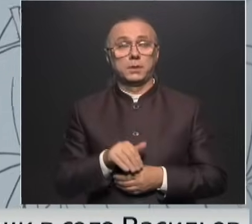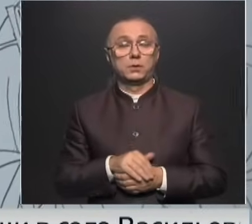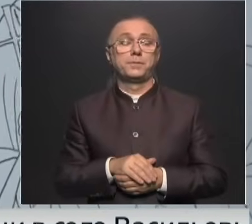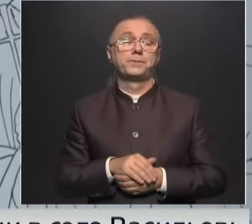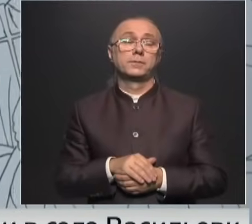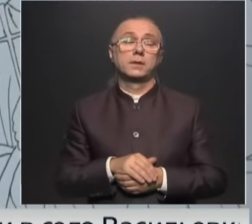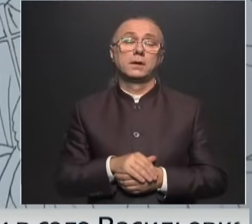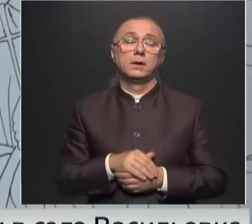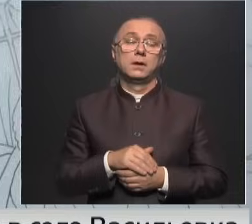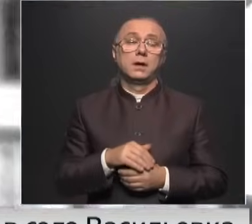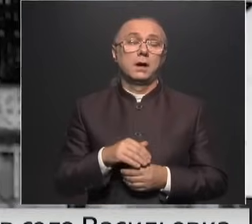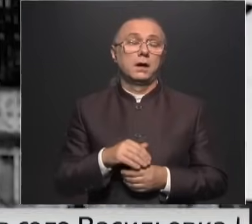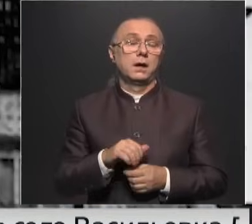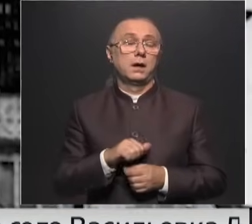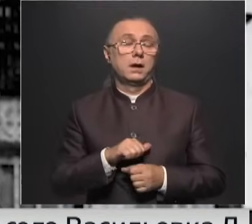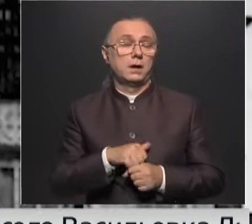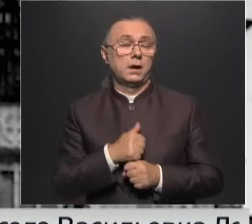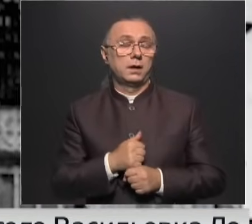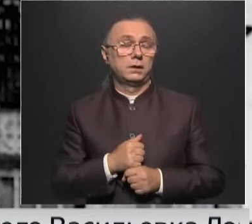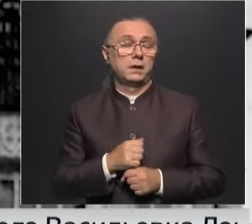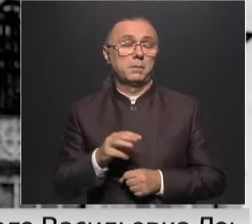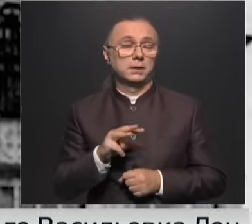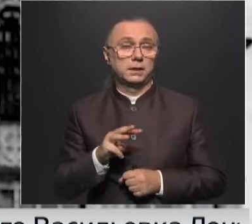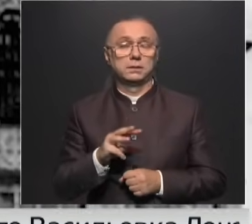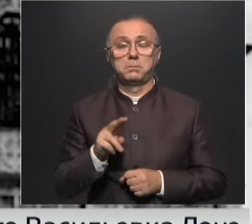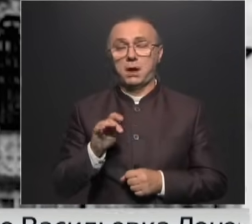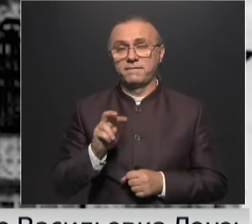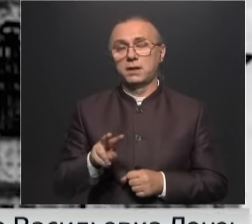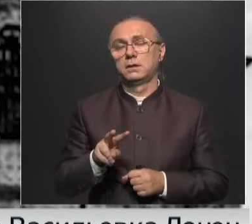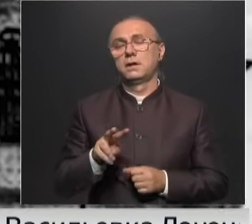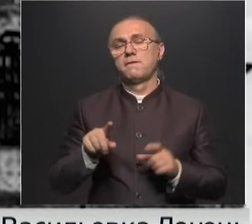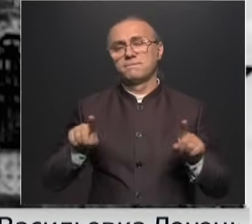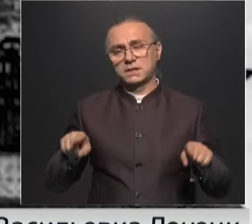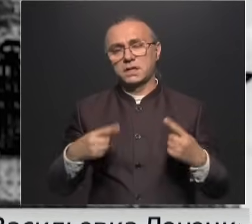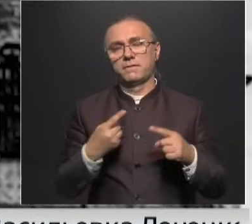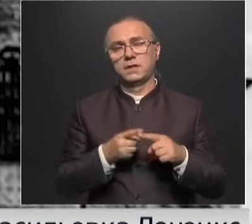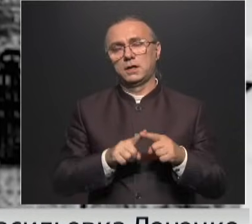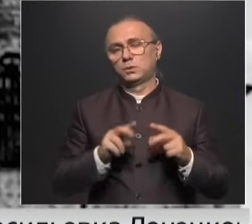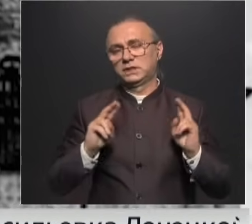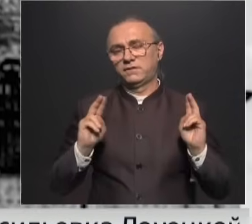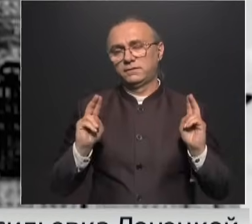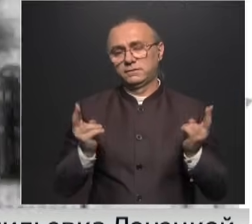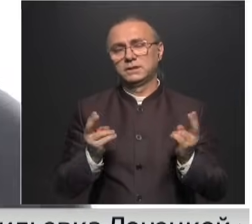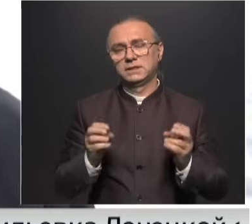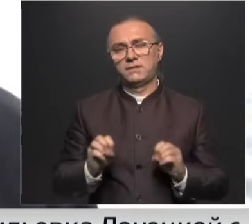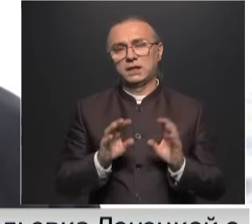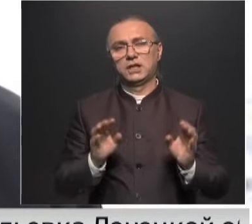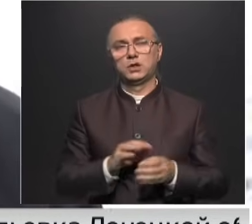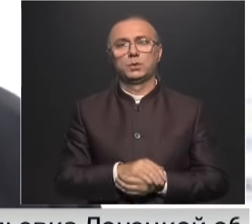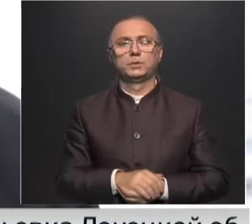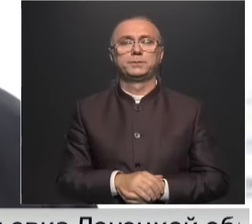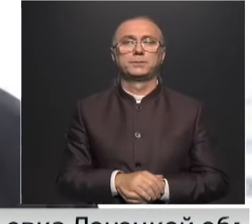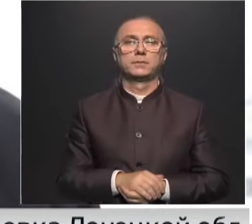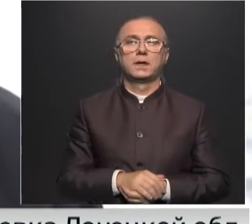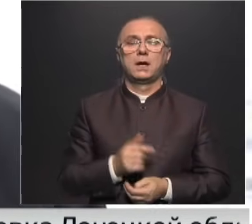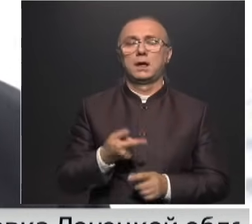году священноначалие направило на восстановление святыни. Архимандрит Павел, последний